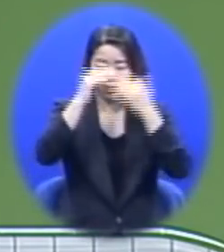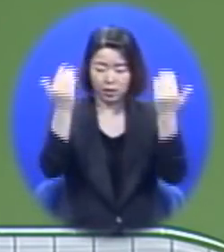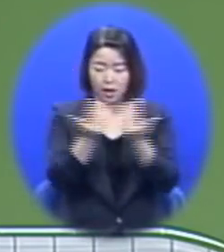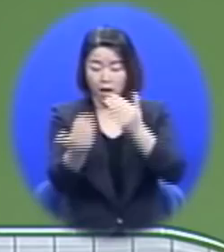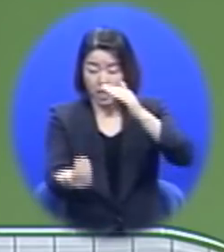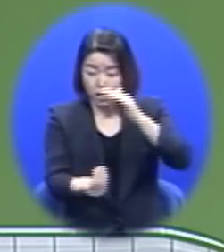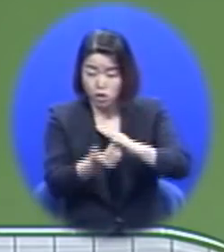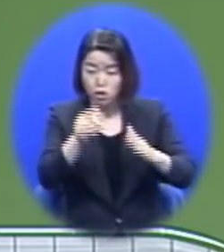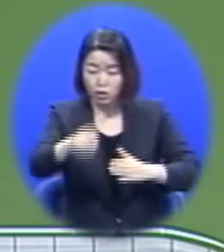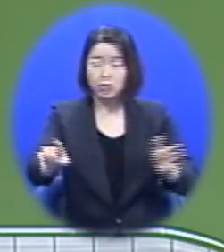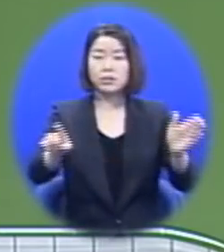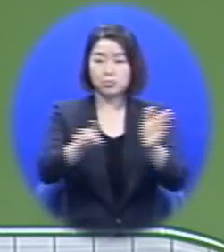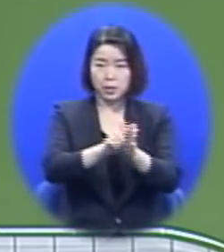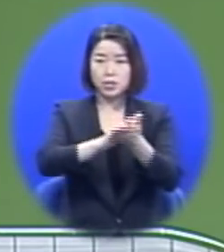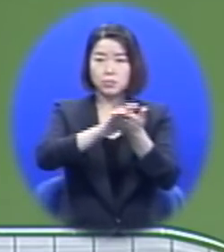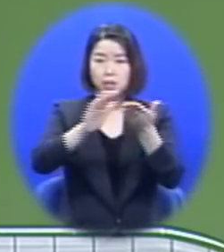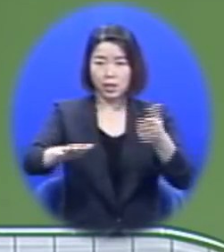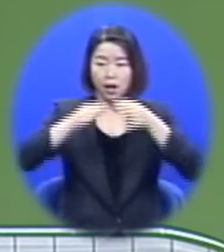나는 믿습니다.